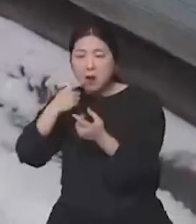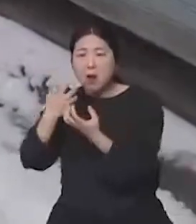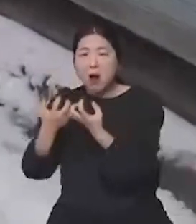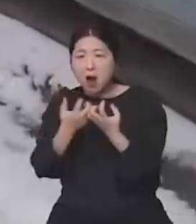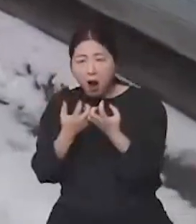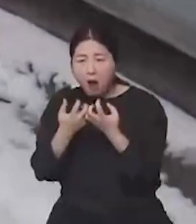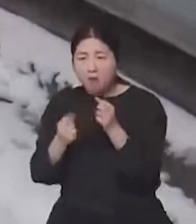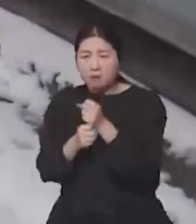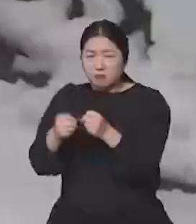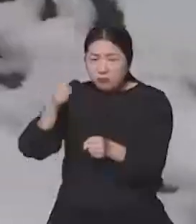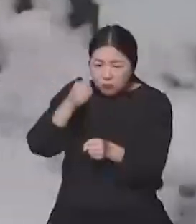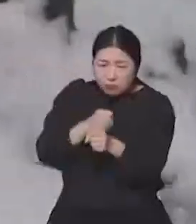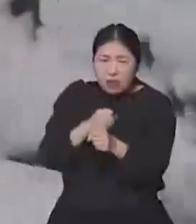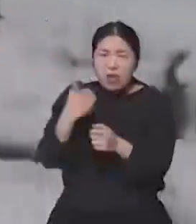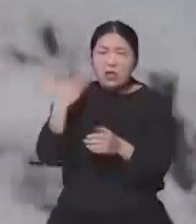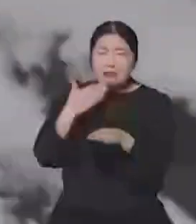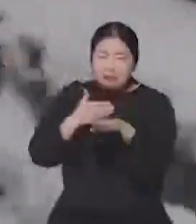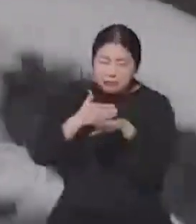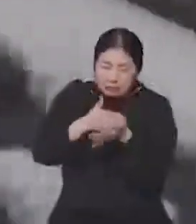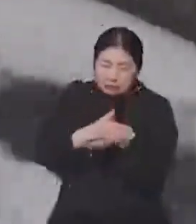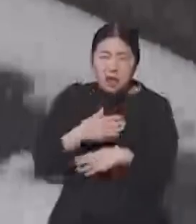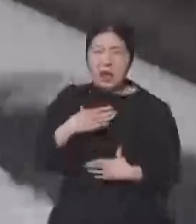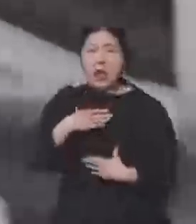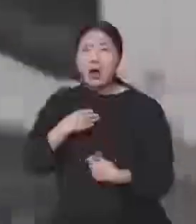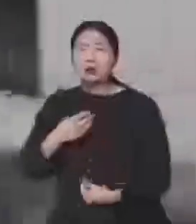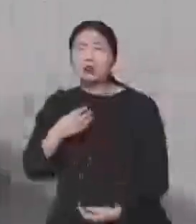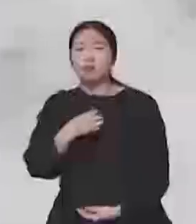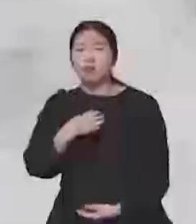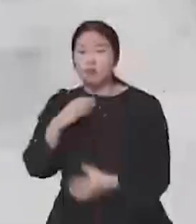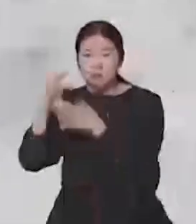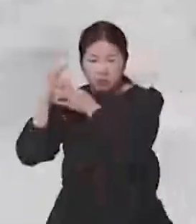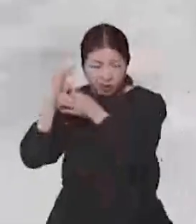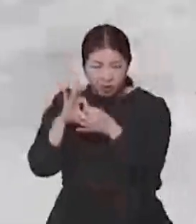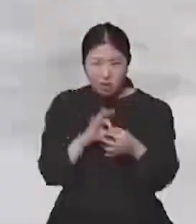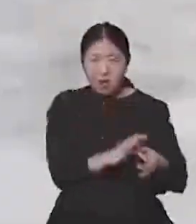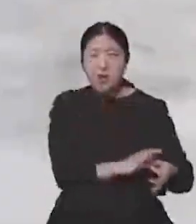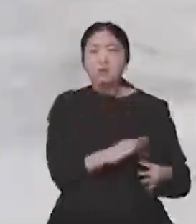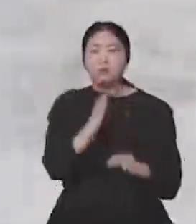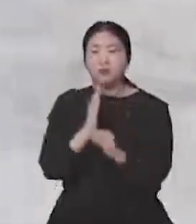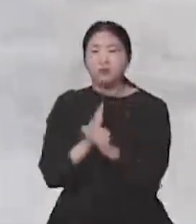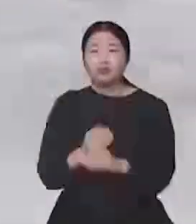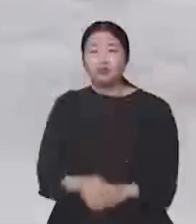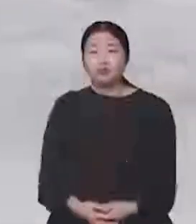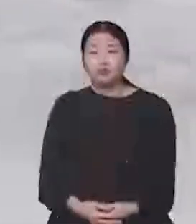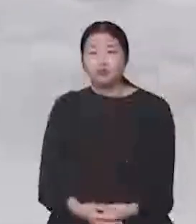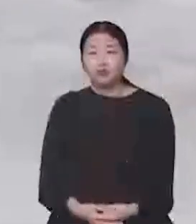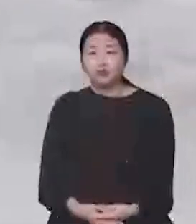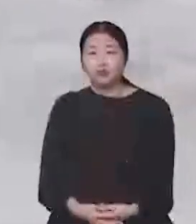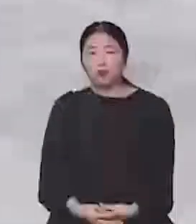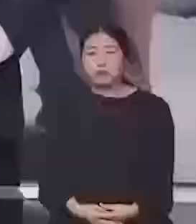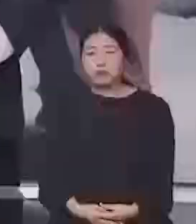작업은 더디고 안전사고 위험도 사라지지 않고 있습니다. KBC 신민지입니다.